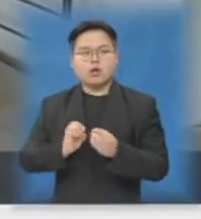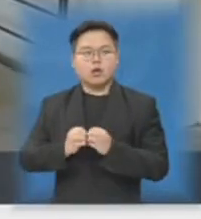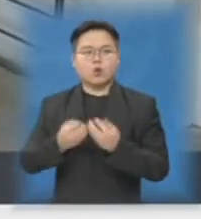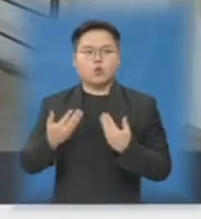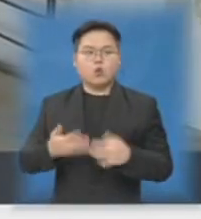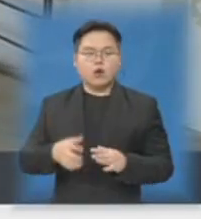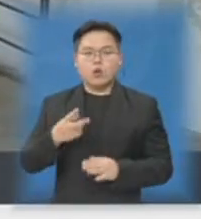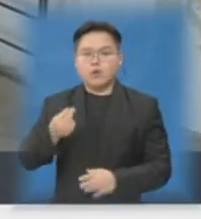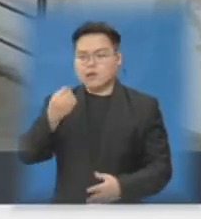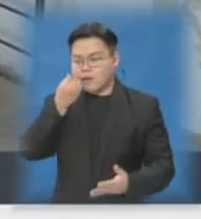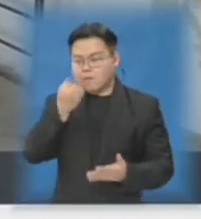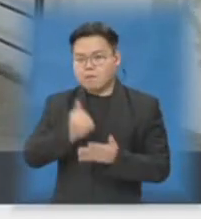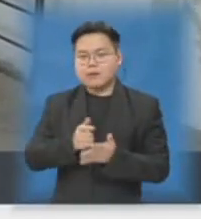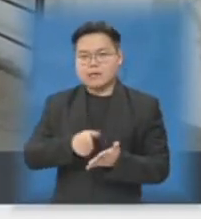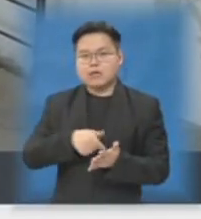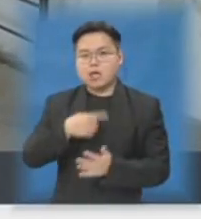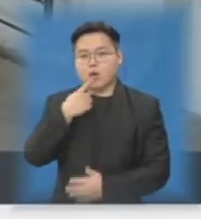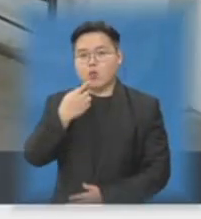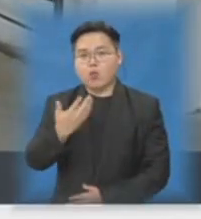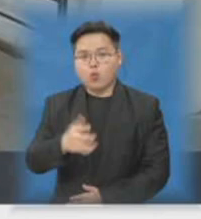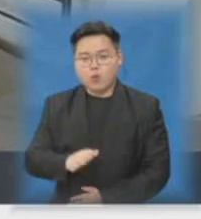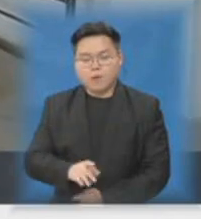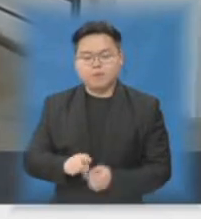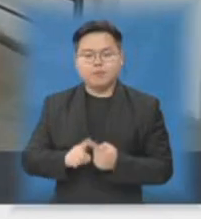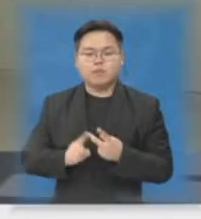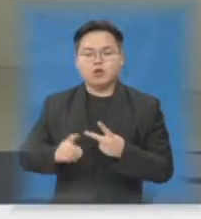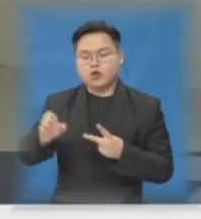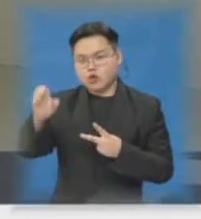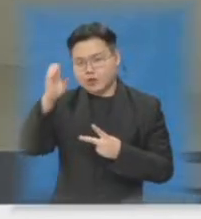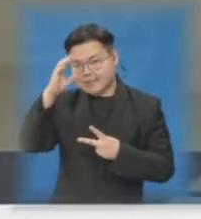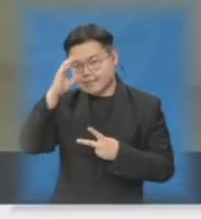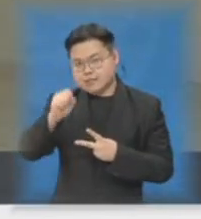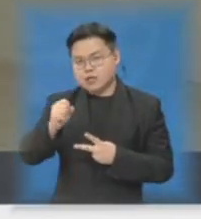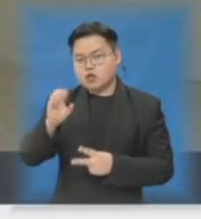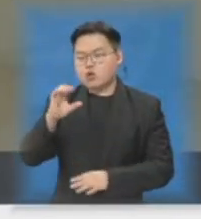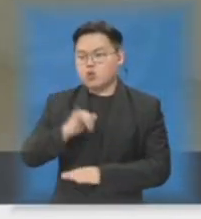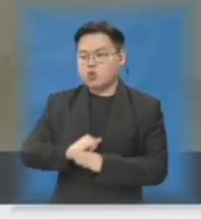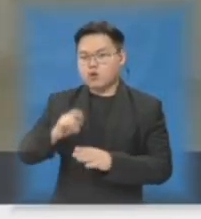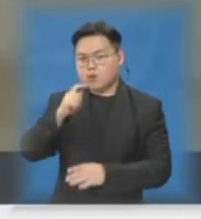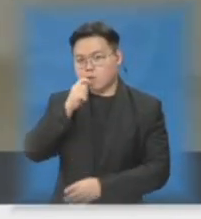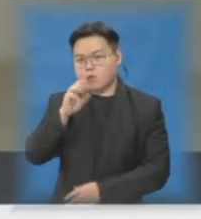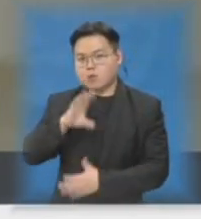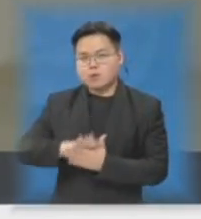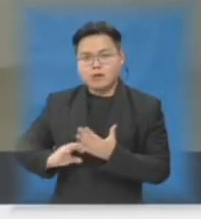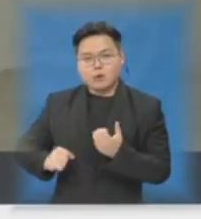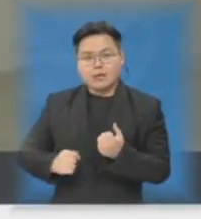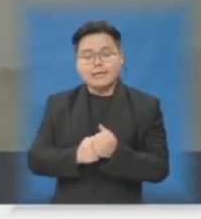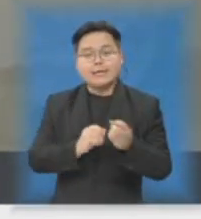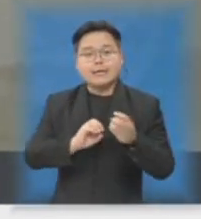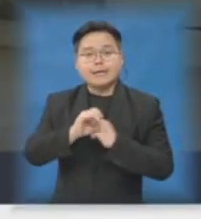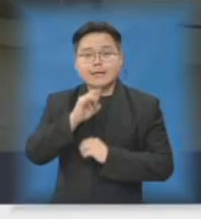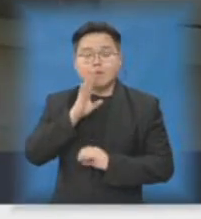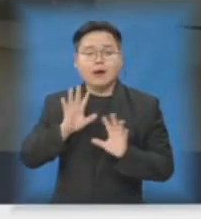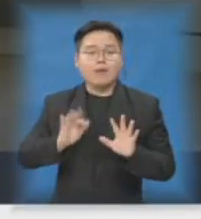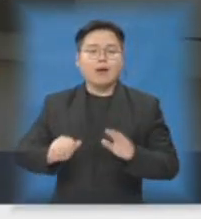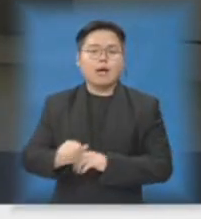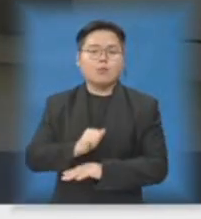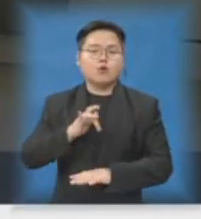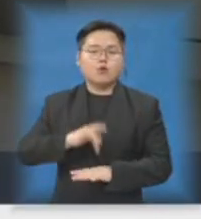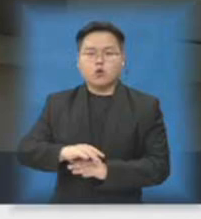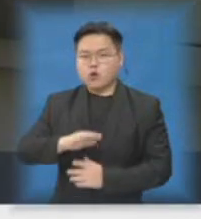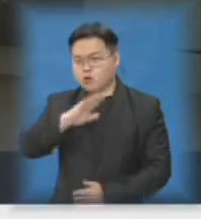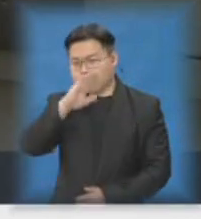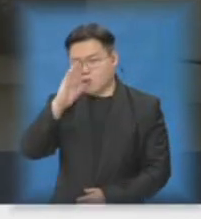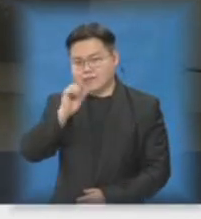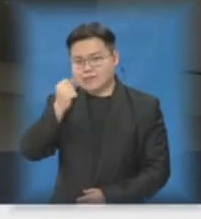магадлалд оруулах шаардлагатай байна лээ. За дараа нь ерөнхий сайд бүгдээр солонгос улсын хөнгөлтэй зээлэр хэрэгжиж байгаа. 10 аймгийн төвийн Дулааны станц зэрэг